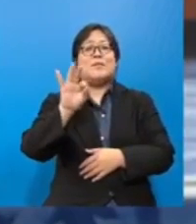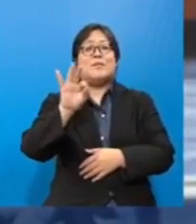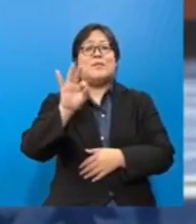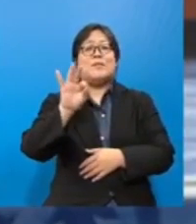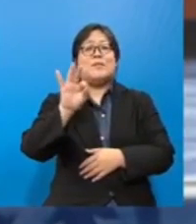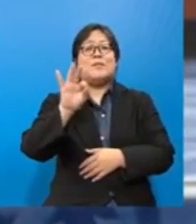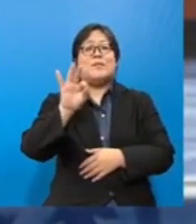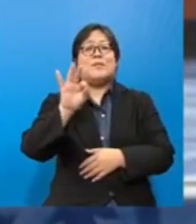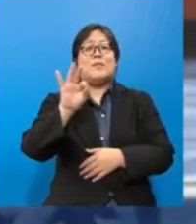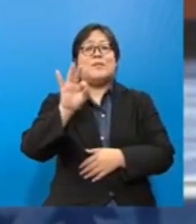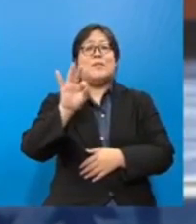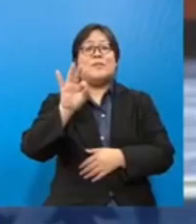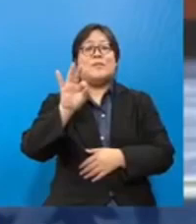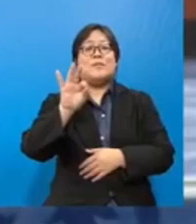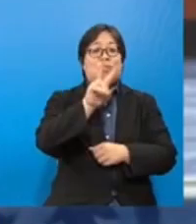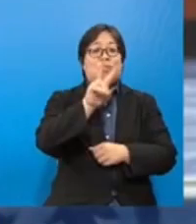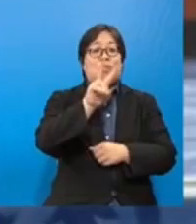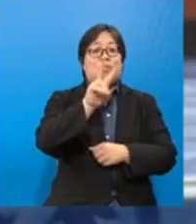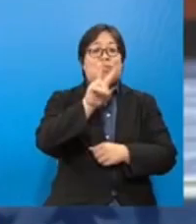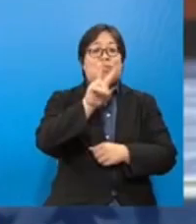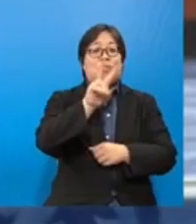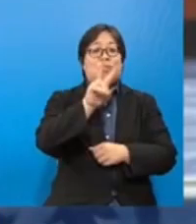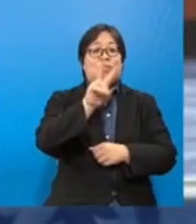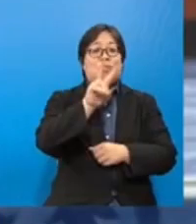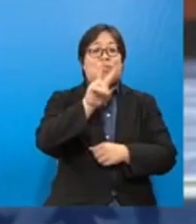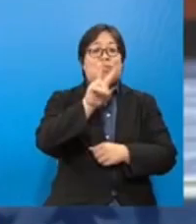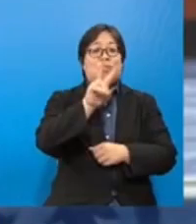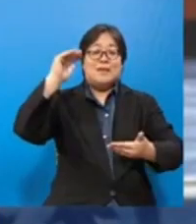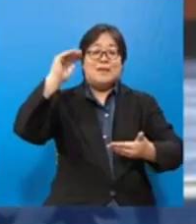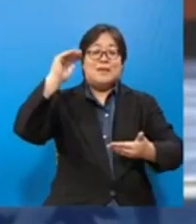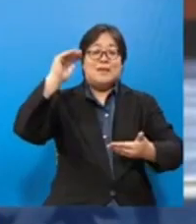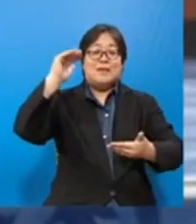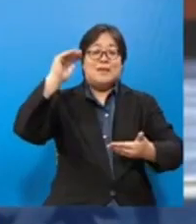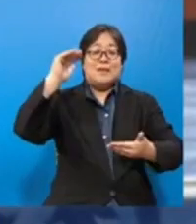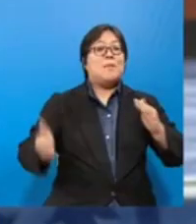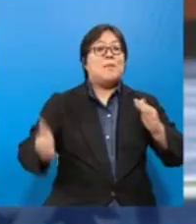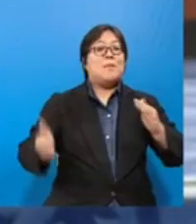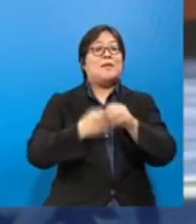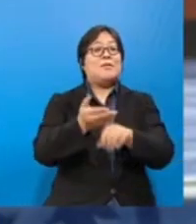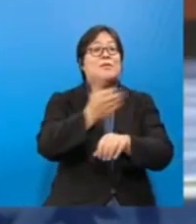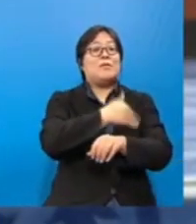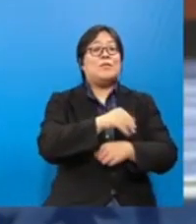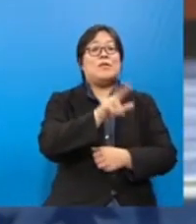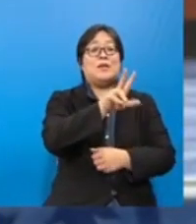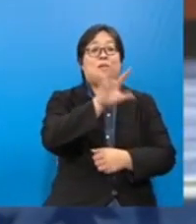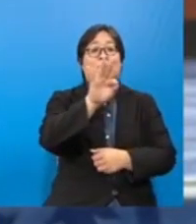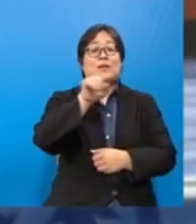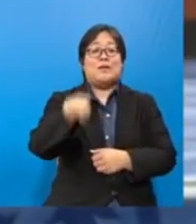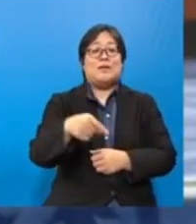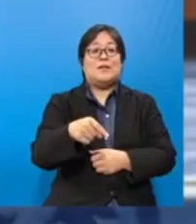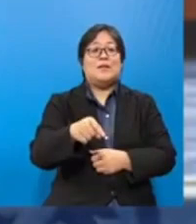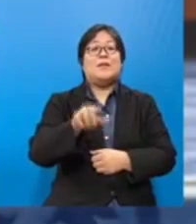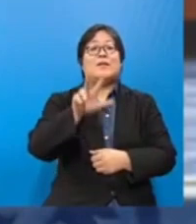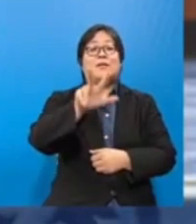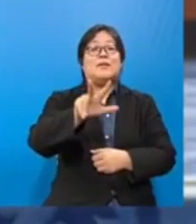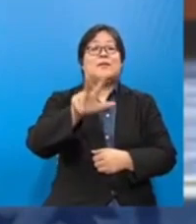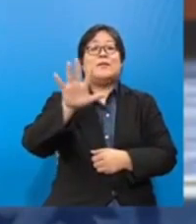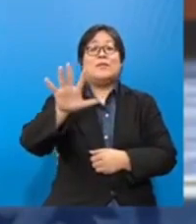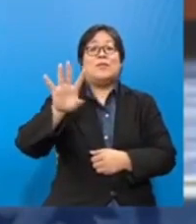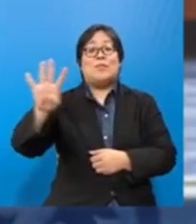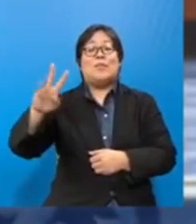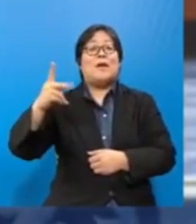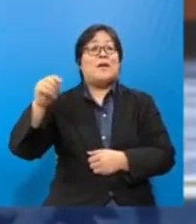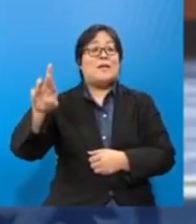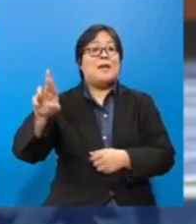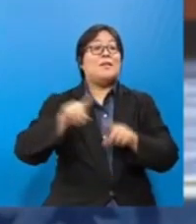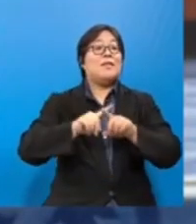2019-2020 Siti yang diluluskan lebih rendah daripada tahun sebelumnya 39358